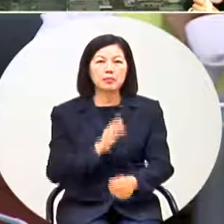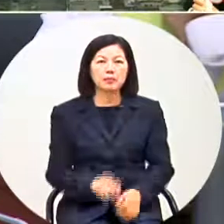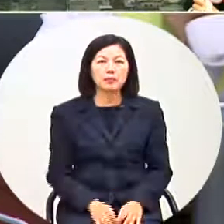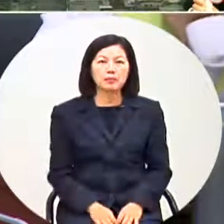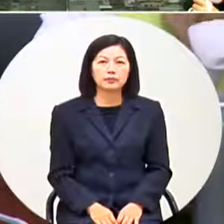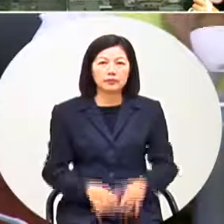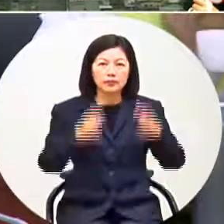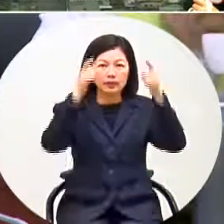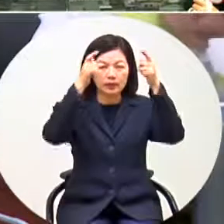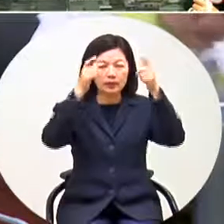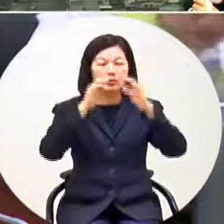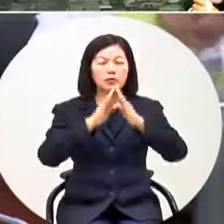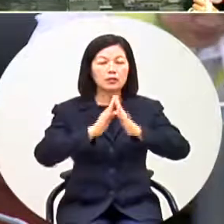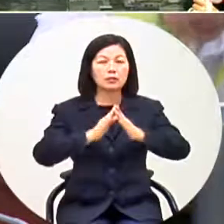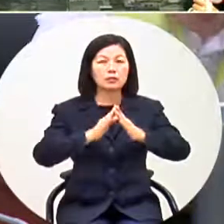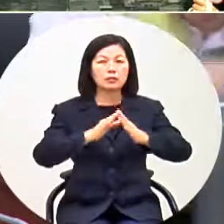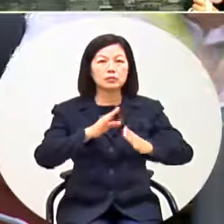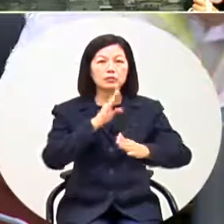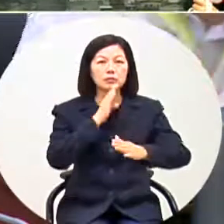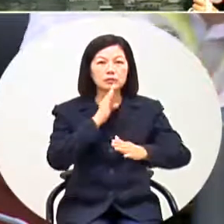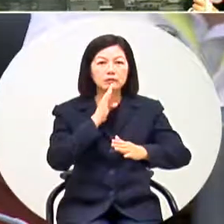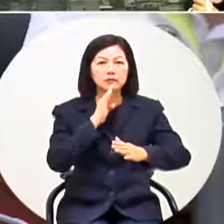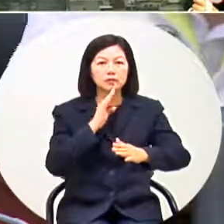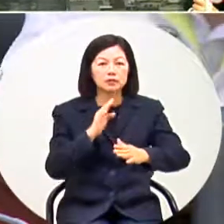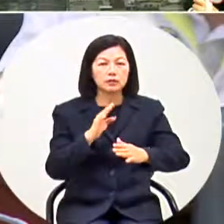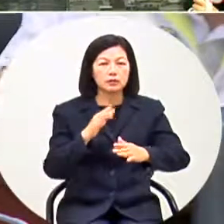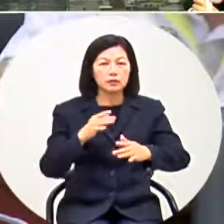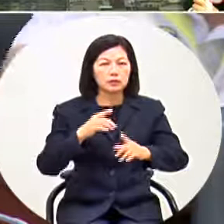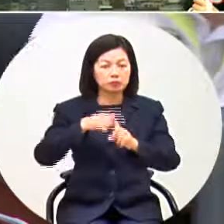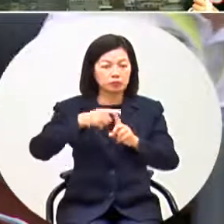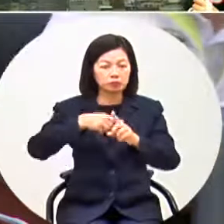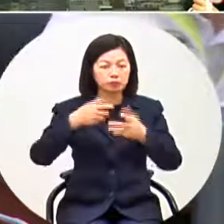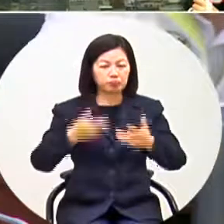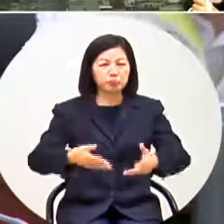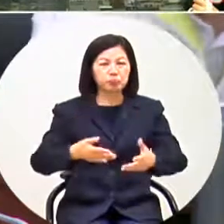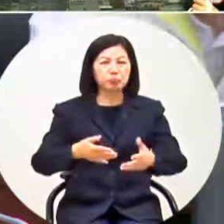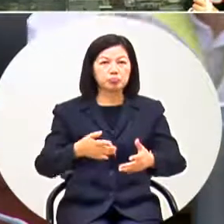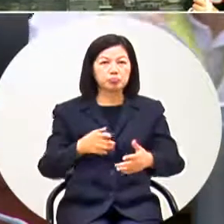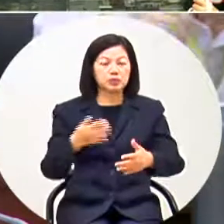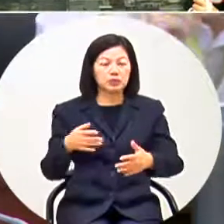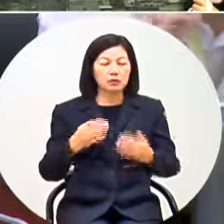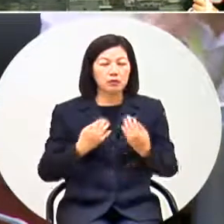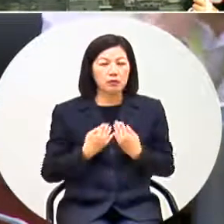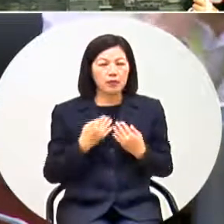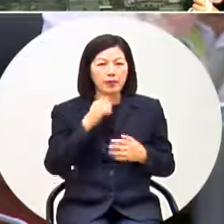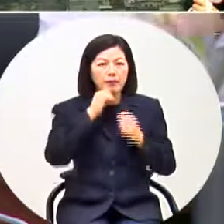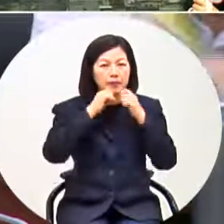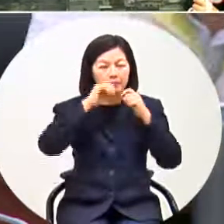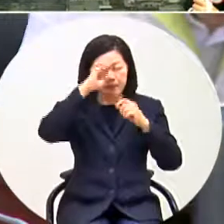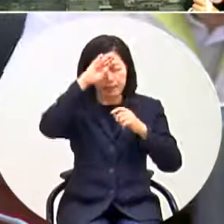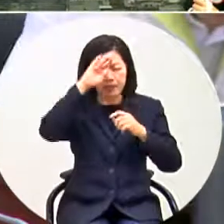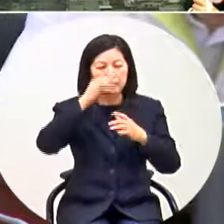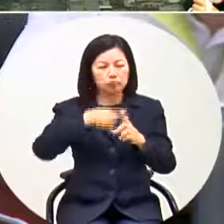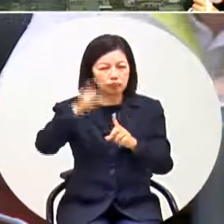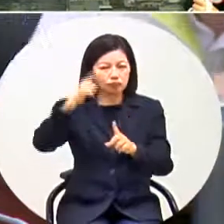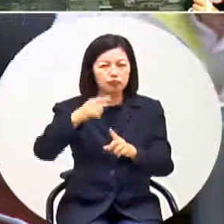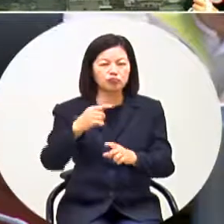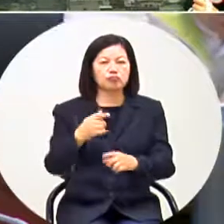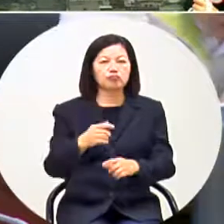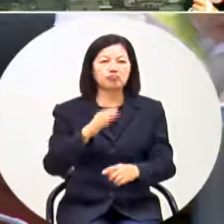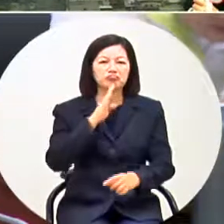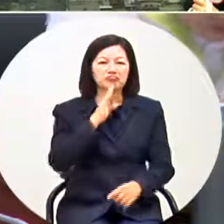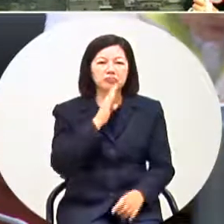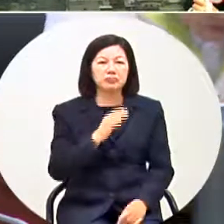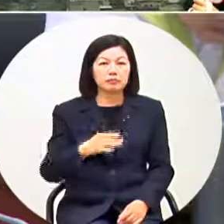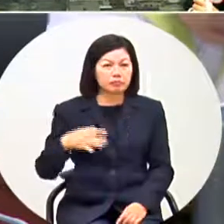区哦，那也是肺癌高风险区了哈。咱高雄诶，当恭喜台湾就是空